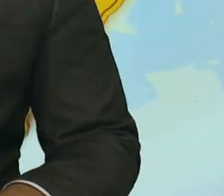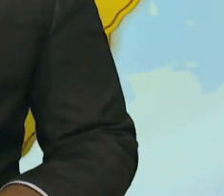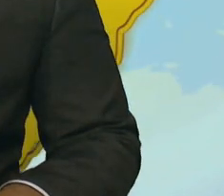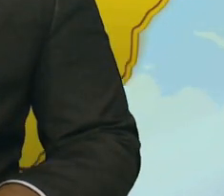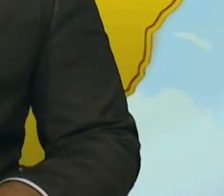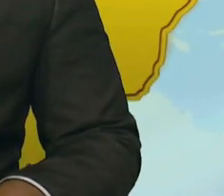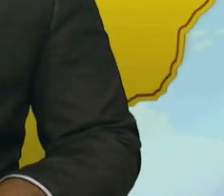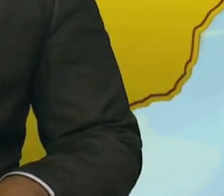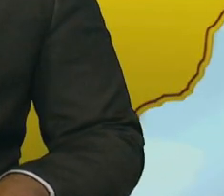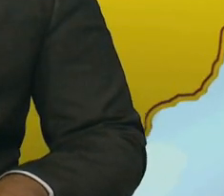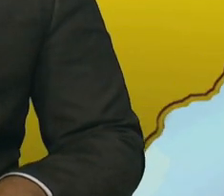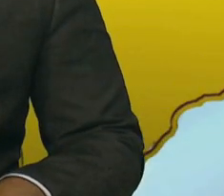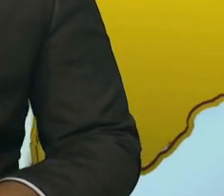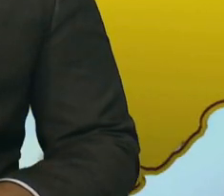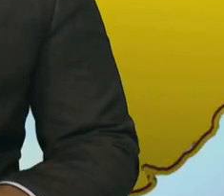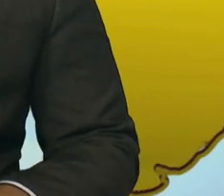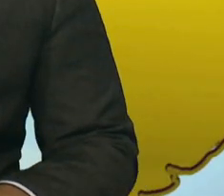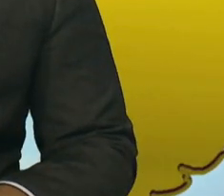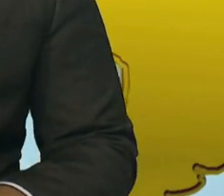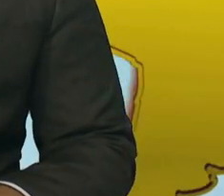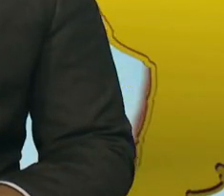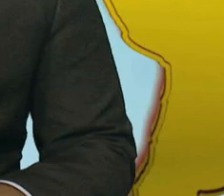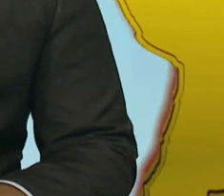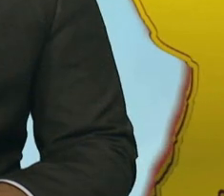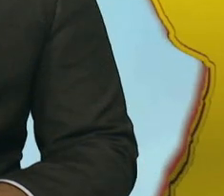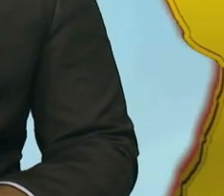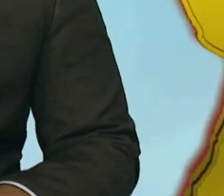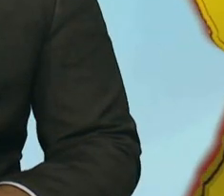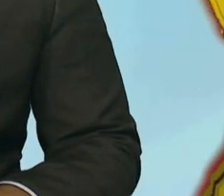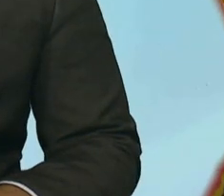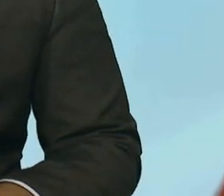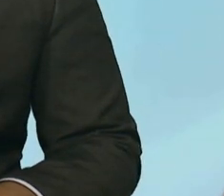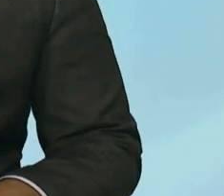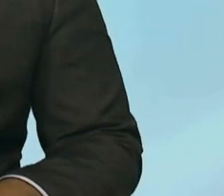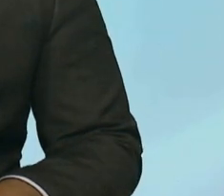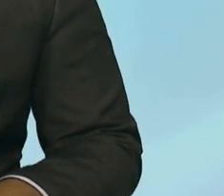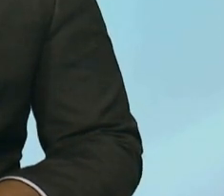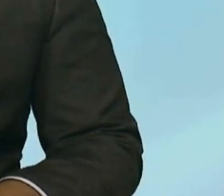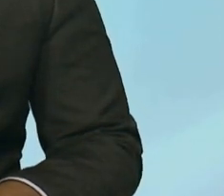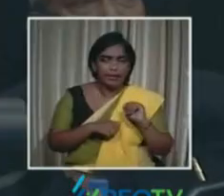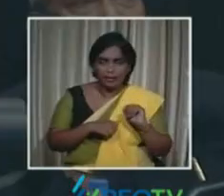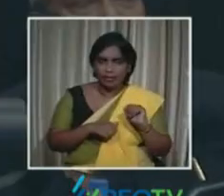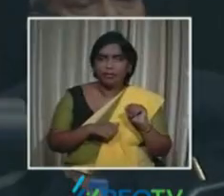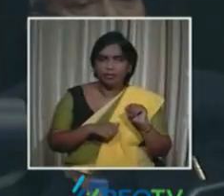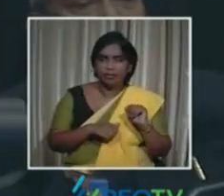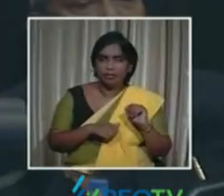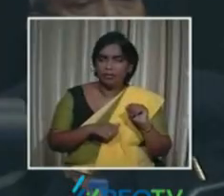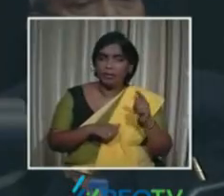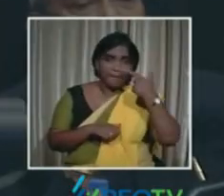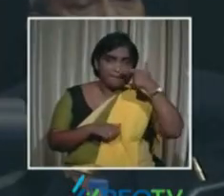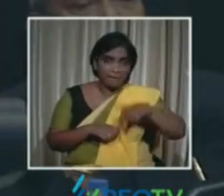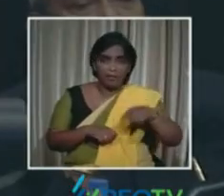එක් පුද්ගලයෙකු මිය ගියා. ඒ සම්බන්ධයෙන් වන ඉදිරි කටයුතු අපරාධ පරීක්ෂණ දෙපාර්තමේන්තුවට බහර දී තිබෙනවා. තිලොන්